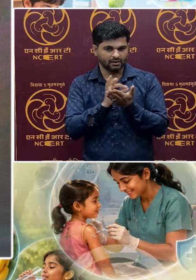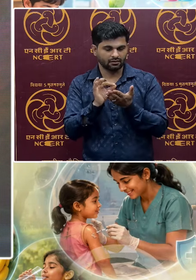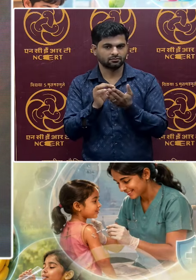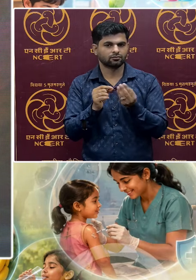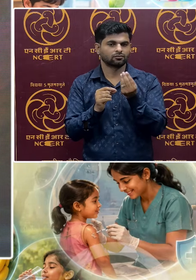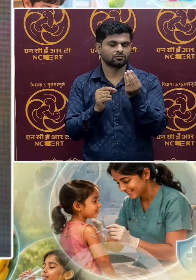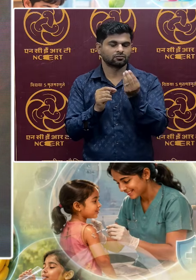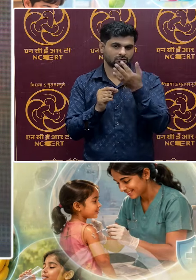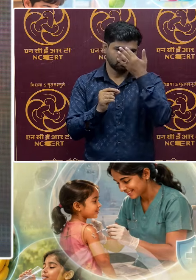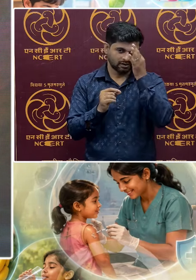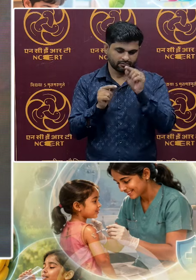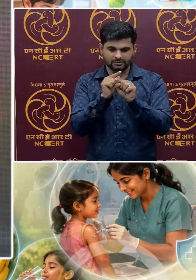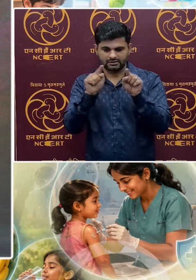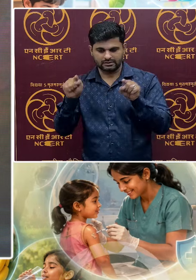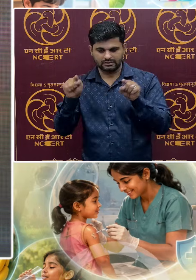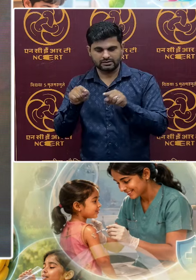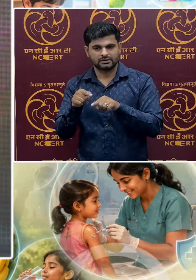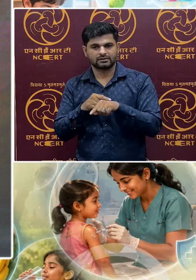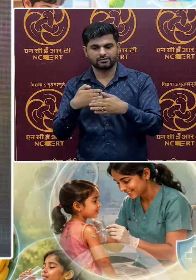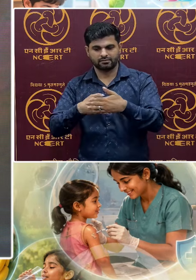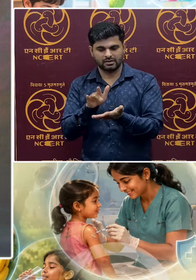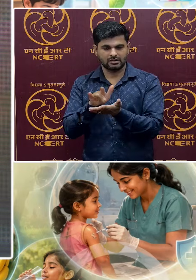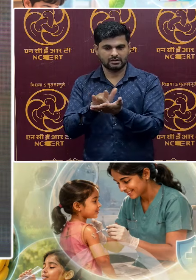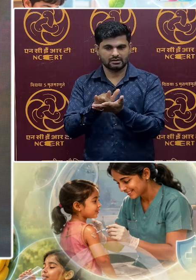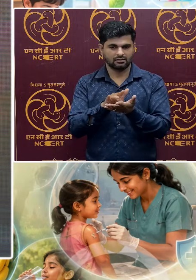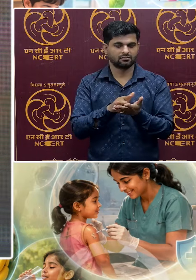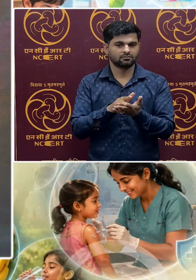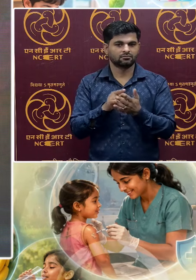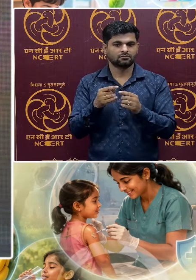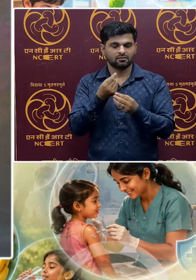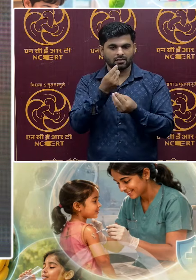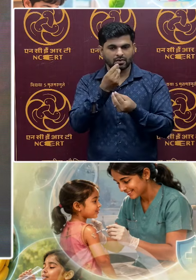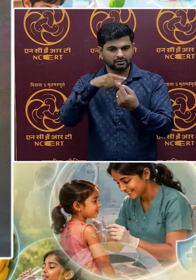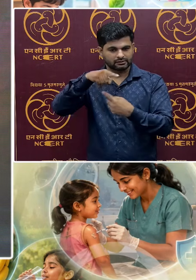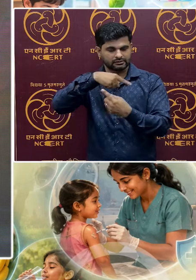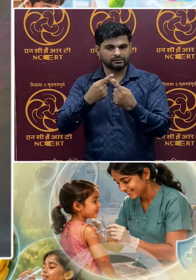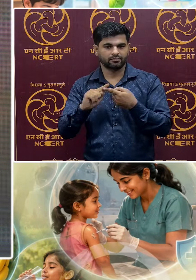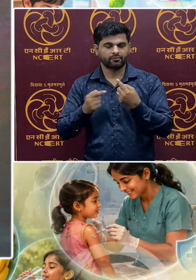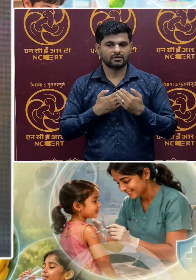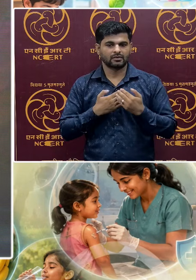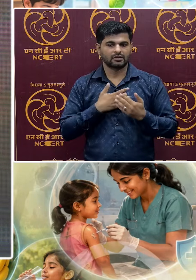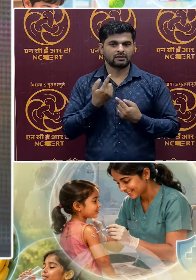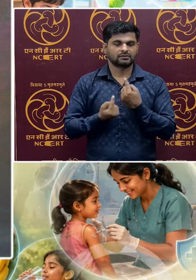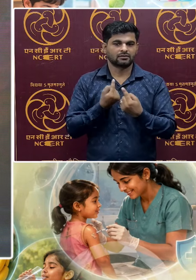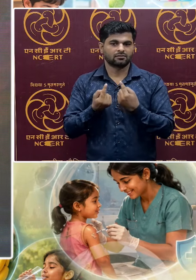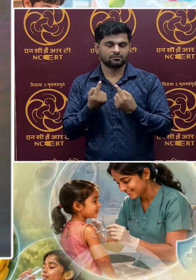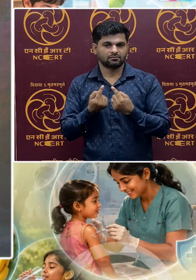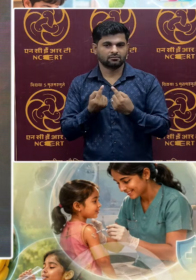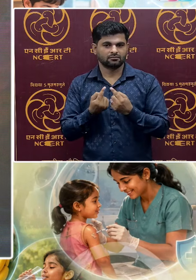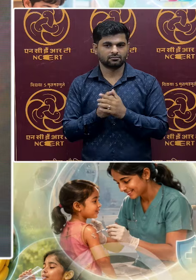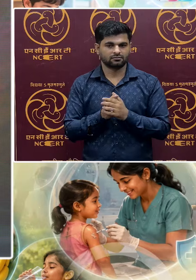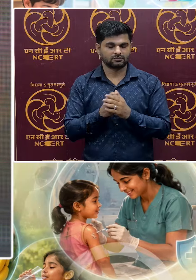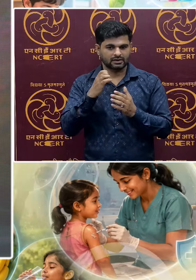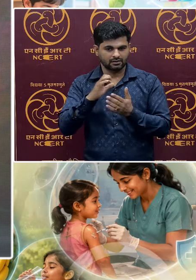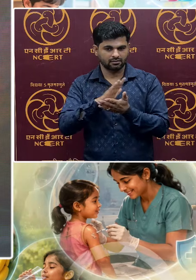थोड़ी प्रॉब्लम आती है स्पेस की। व्हेन वी से किचन गार्डन्स, तो इनफैक्ट अब तो ये भी बोलते हैं कि किचन